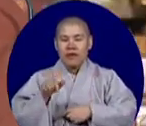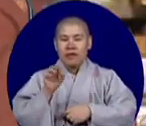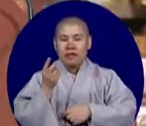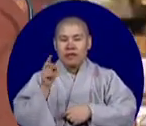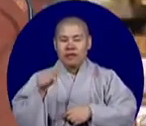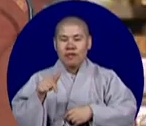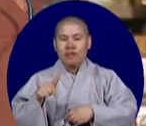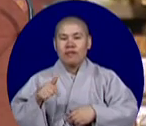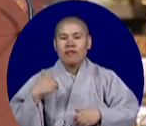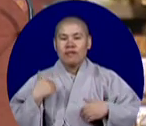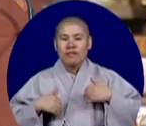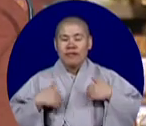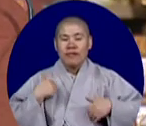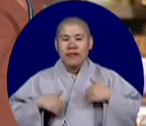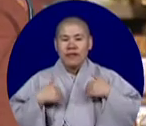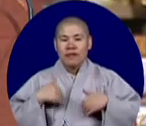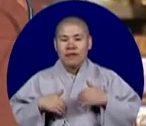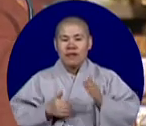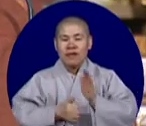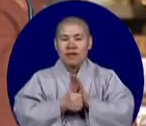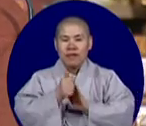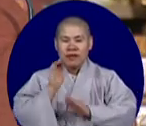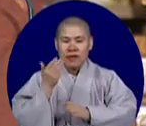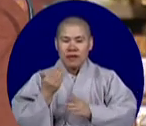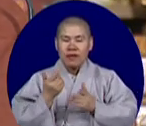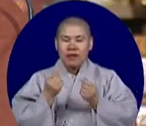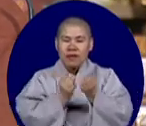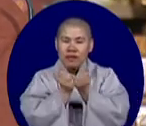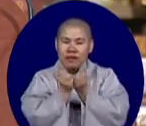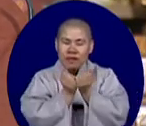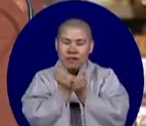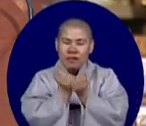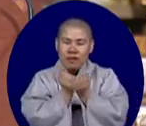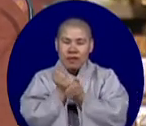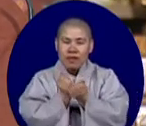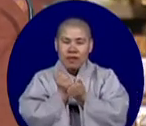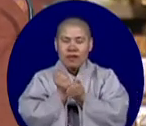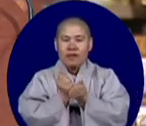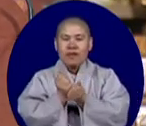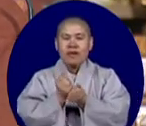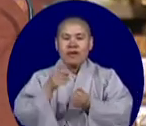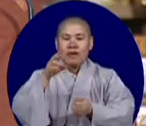희망이에요. 이제 이런 걸 설명하는 게 유식학입니다.